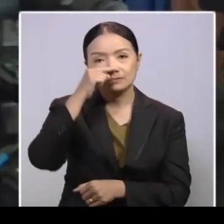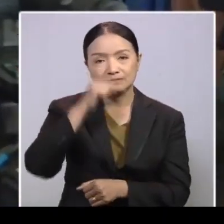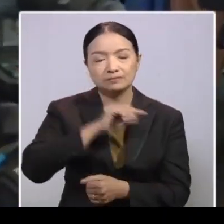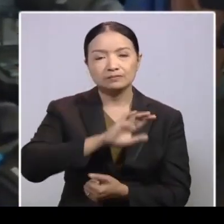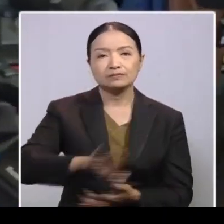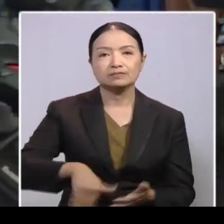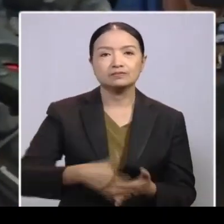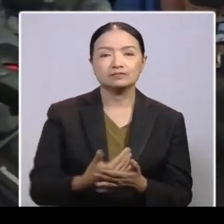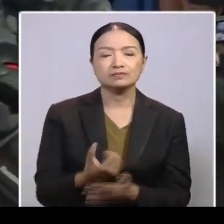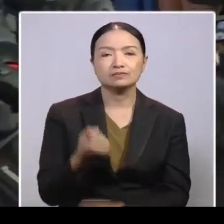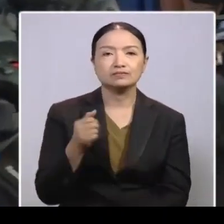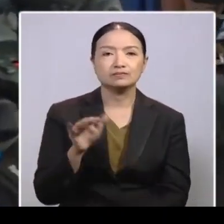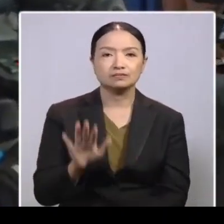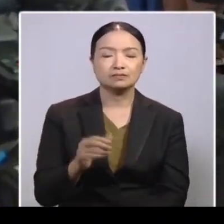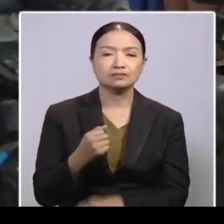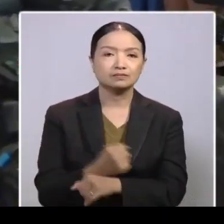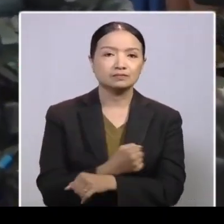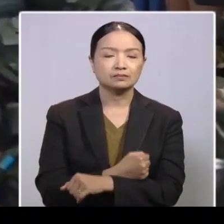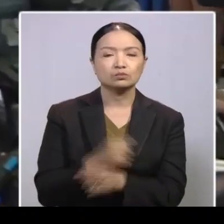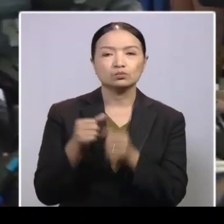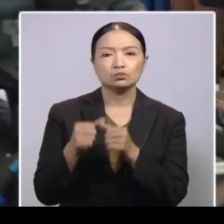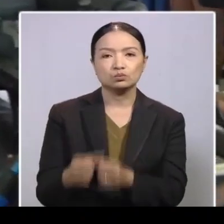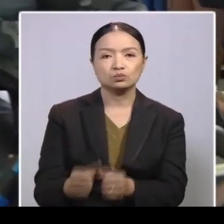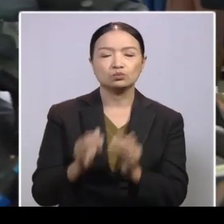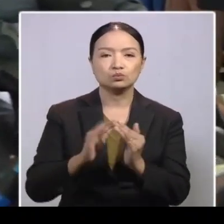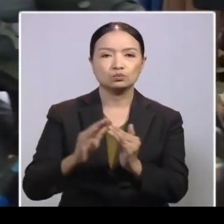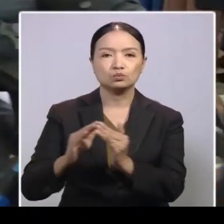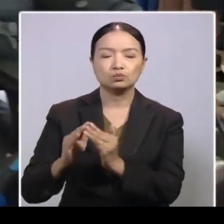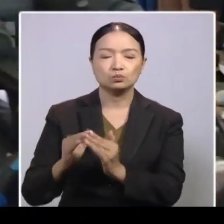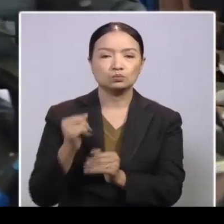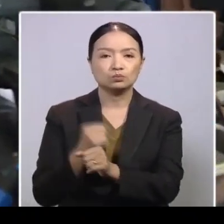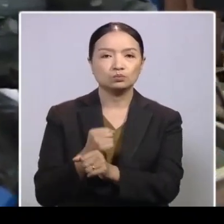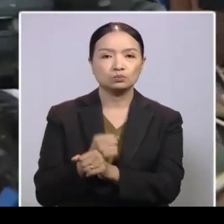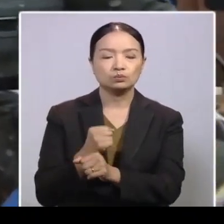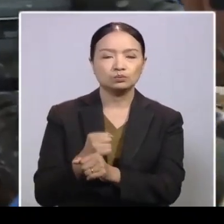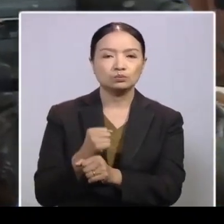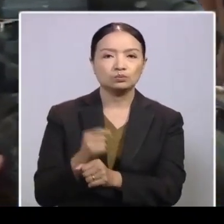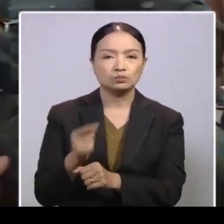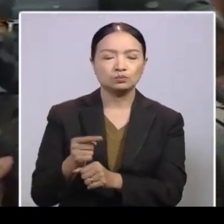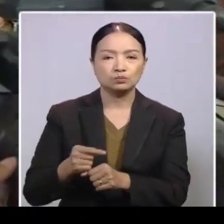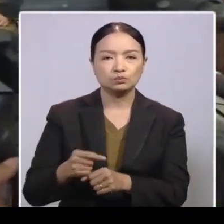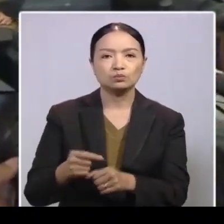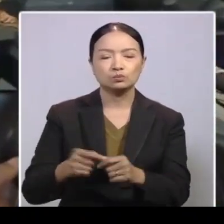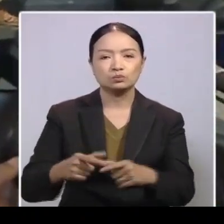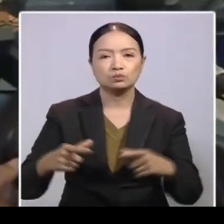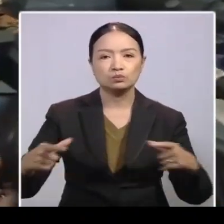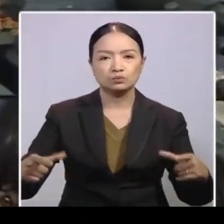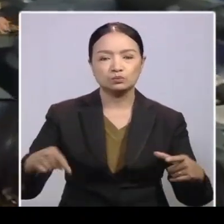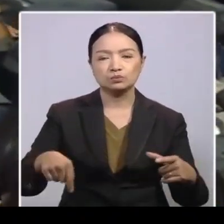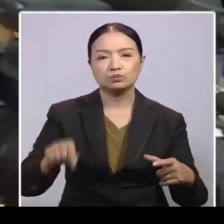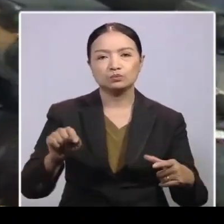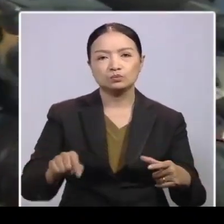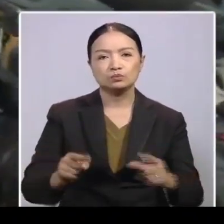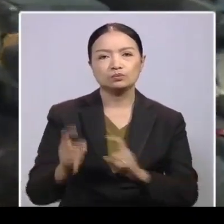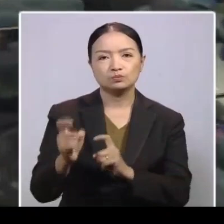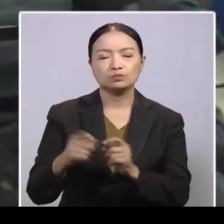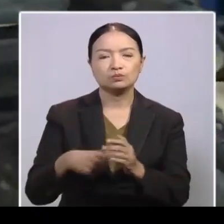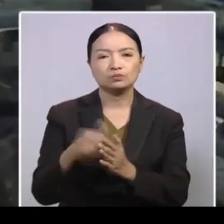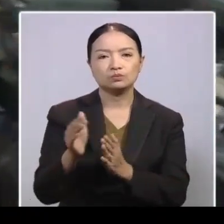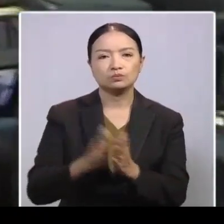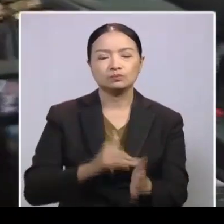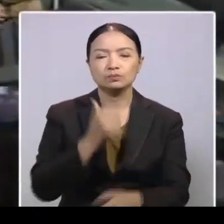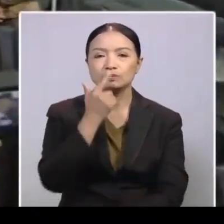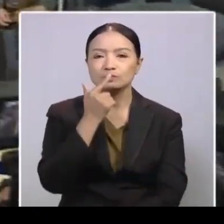นะครับเป็นแรงงานที่อยู่ในแคมป์คนงานที่อยู่ในพื้นที่เรสโซนพื้นที่สีแดงนะครับ